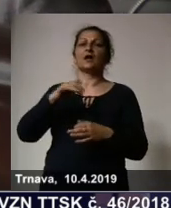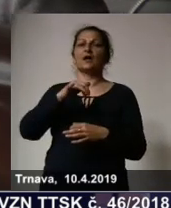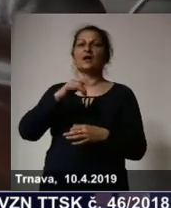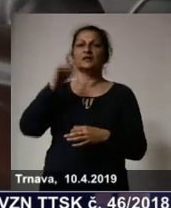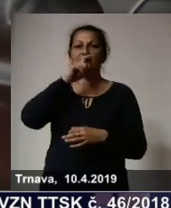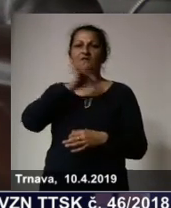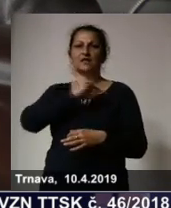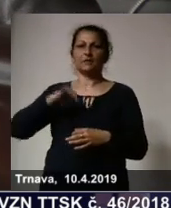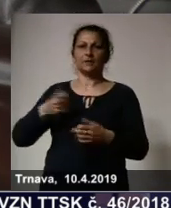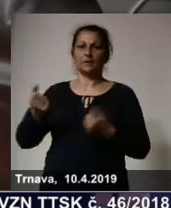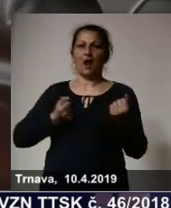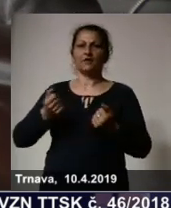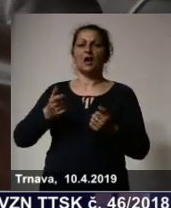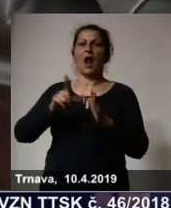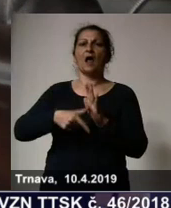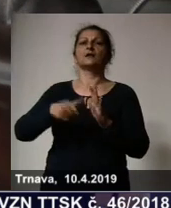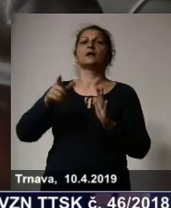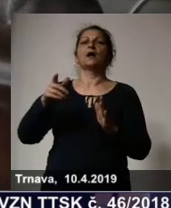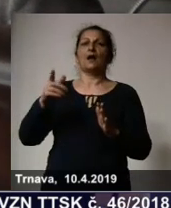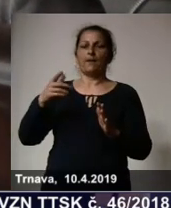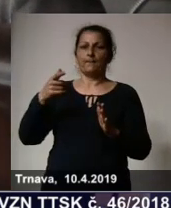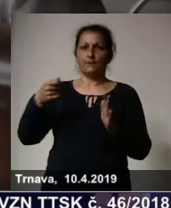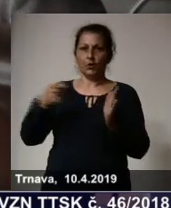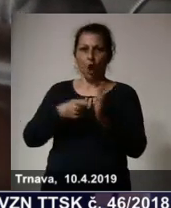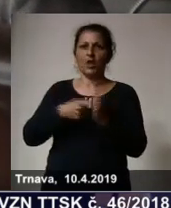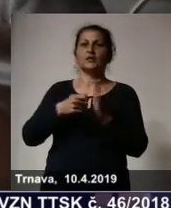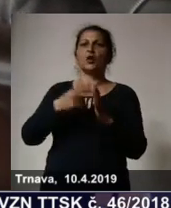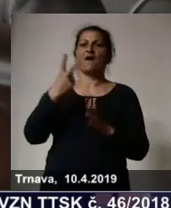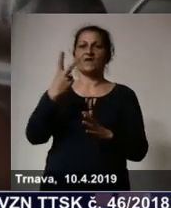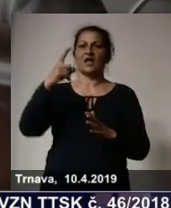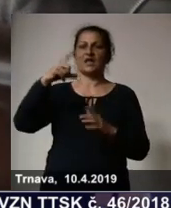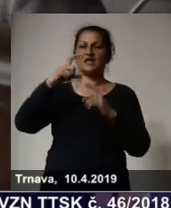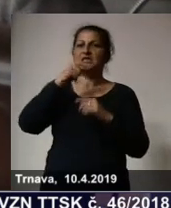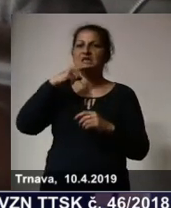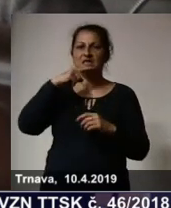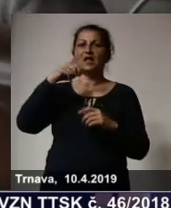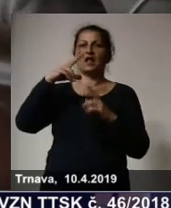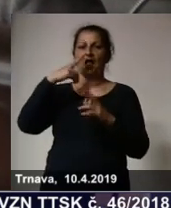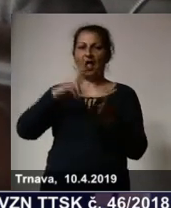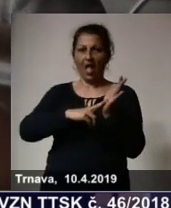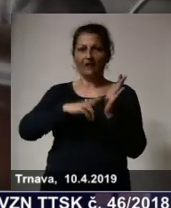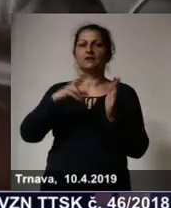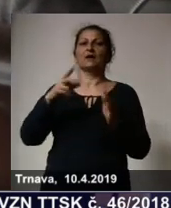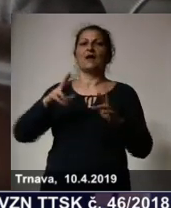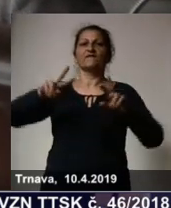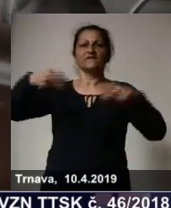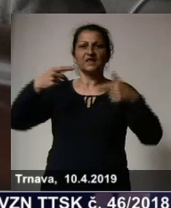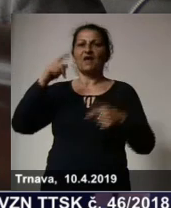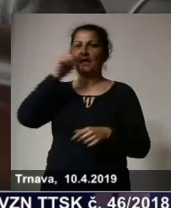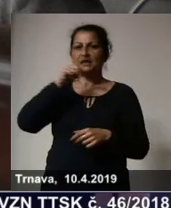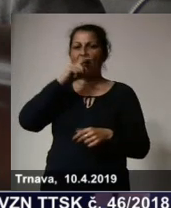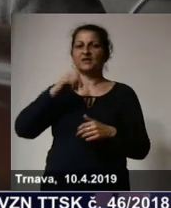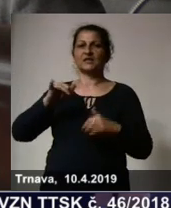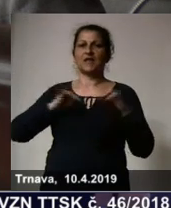schvaľuje výzvu na predkladanie žiadosti o dotáciu v zmysle VZN číslo 46 a výzva Trnavského samosprávneho